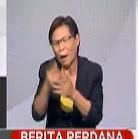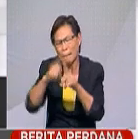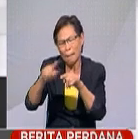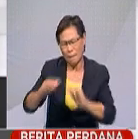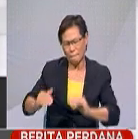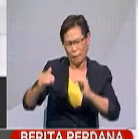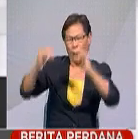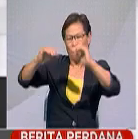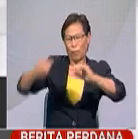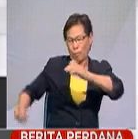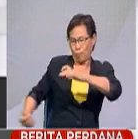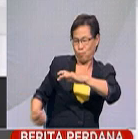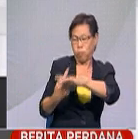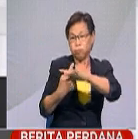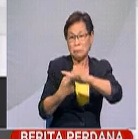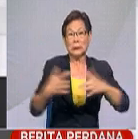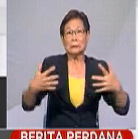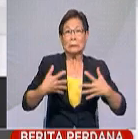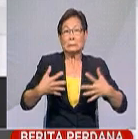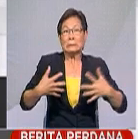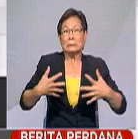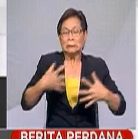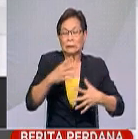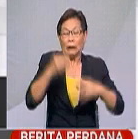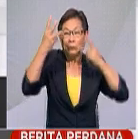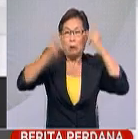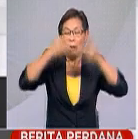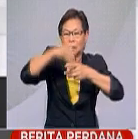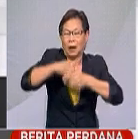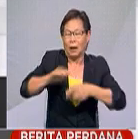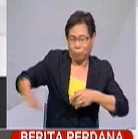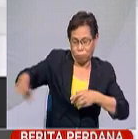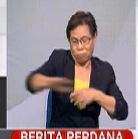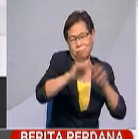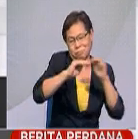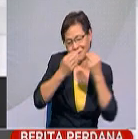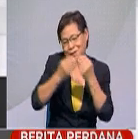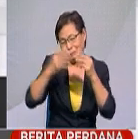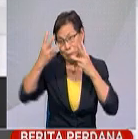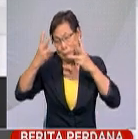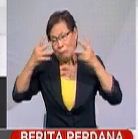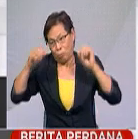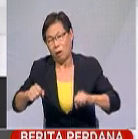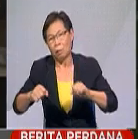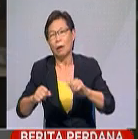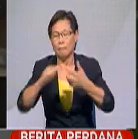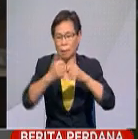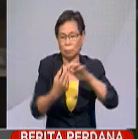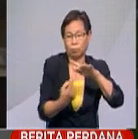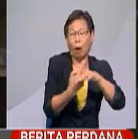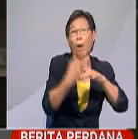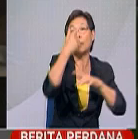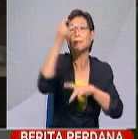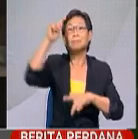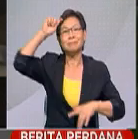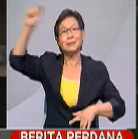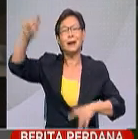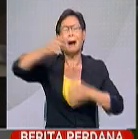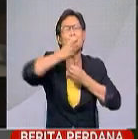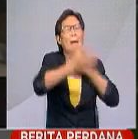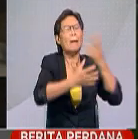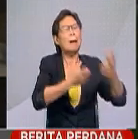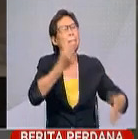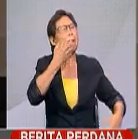peringkat boleh mencetuskan panik dan kekeliruan dalam kalangan masyarakat. Isu itu timbul ekoran Terengganu